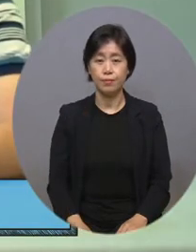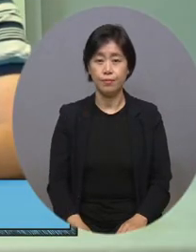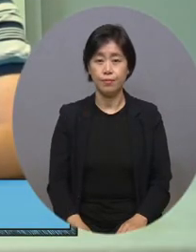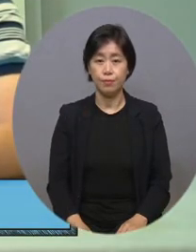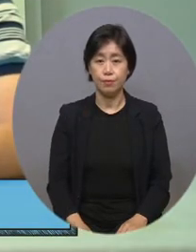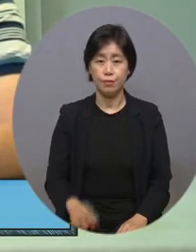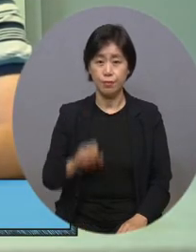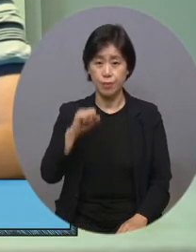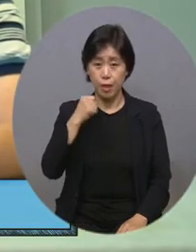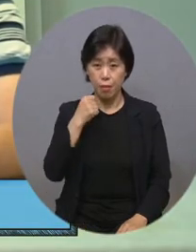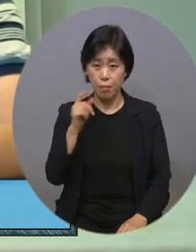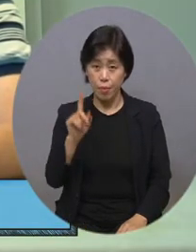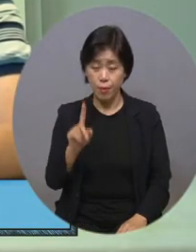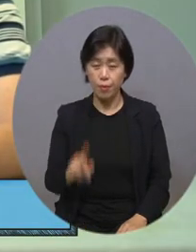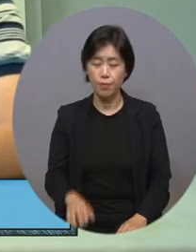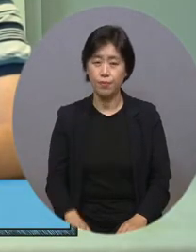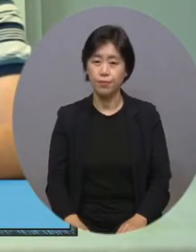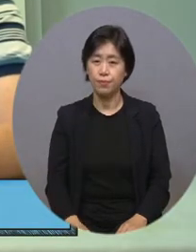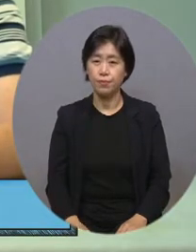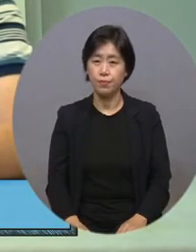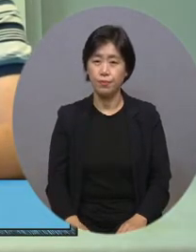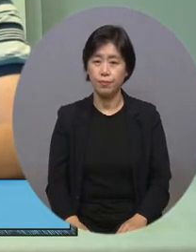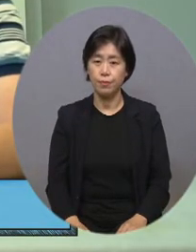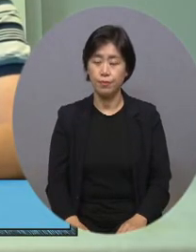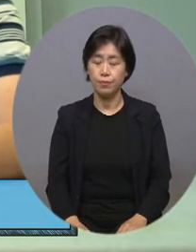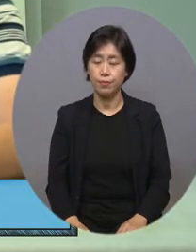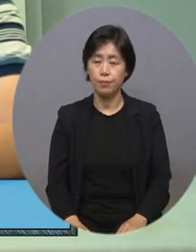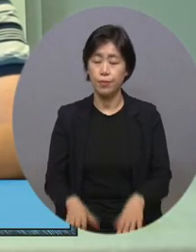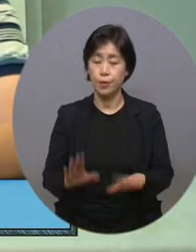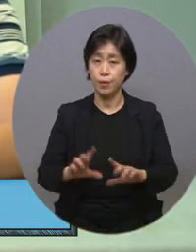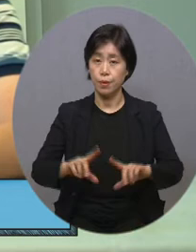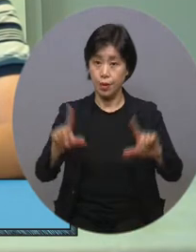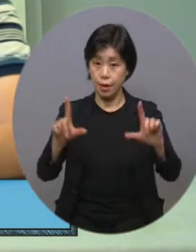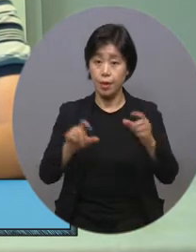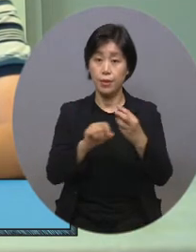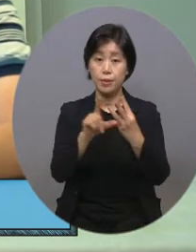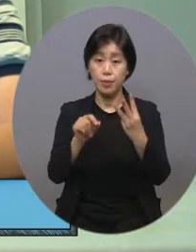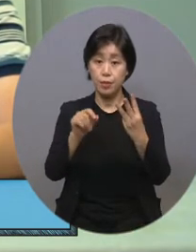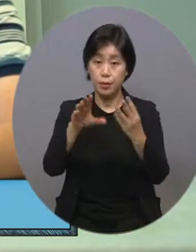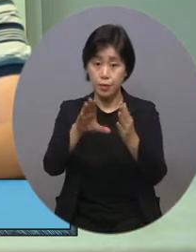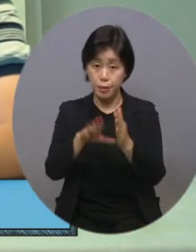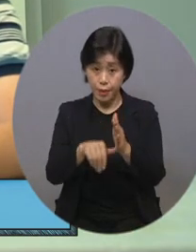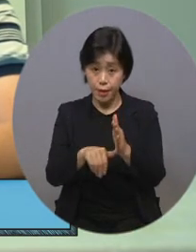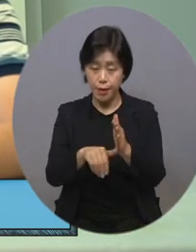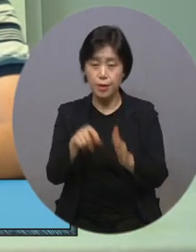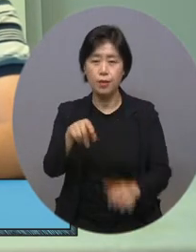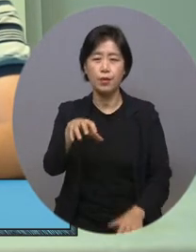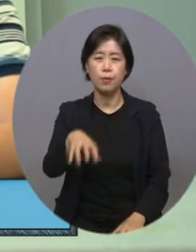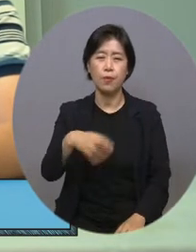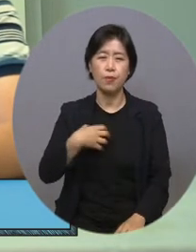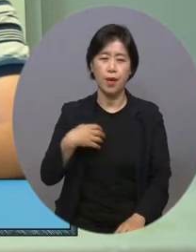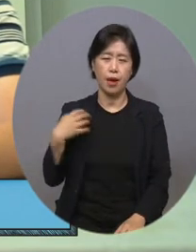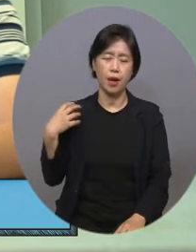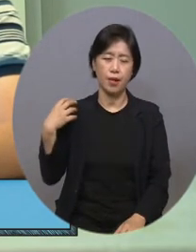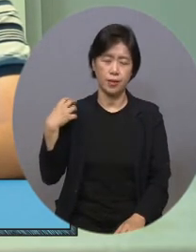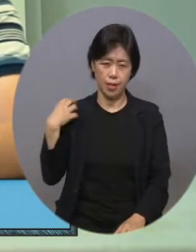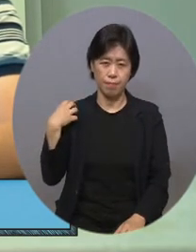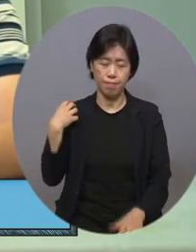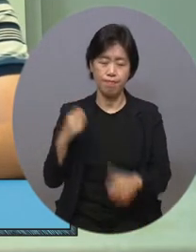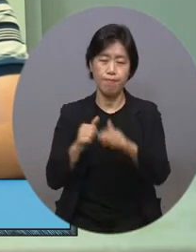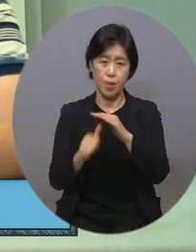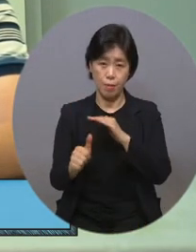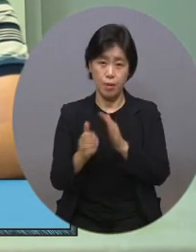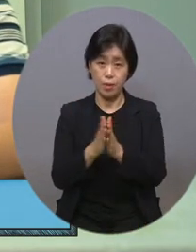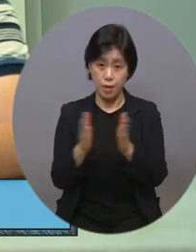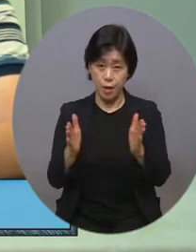어려운 점은 사실 제가 올해 3월에 여기에 이제 대표로 가게 됐고 그 이전에 이제